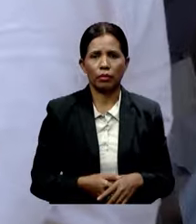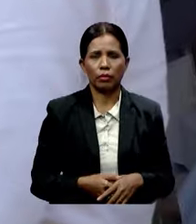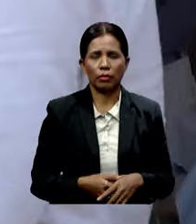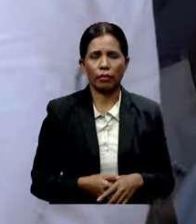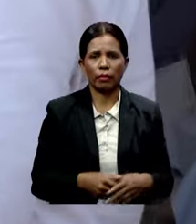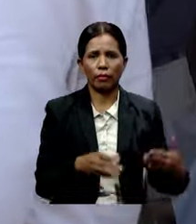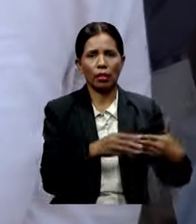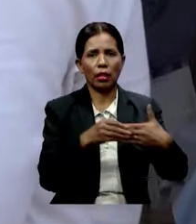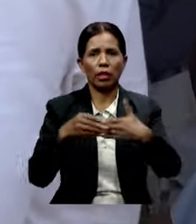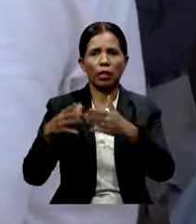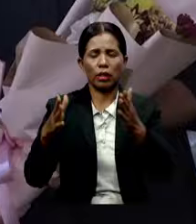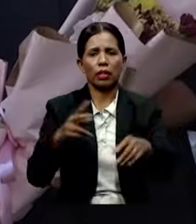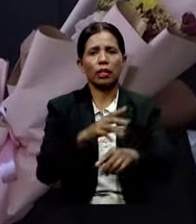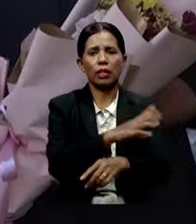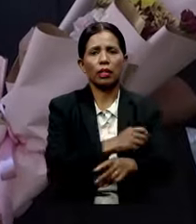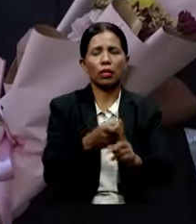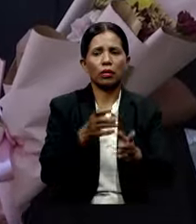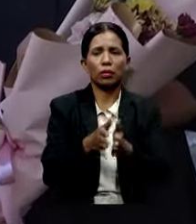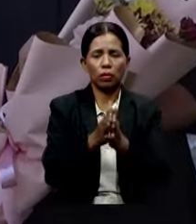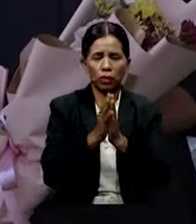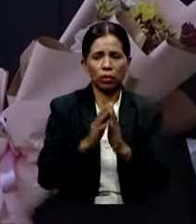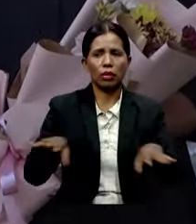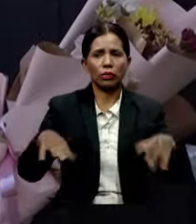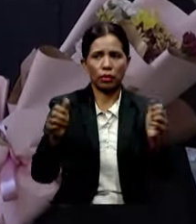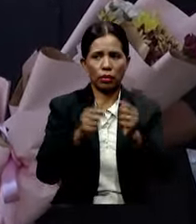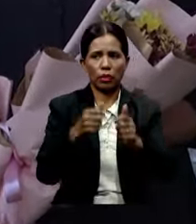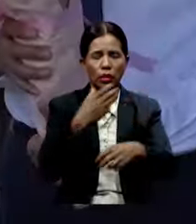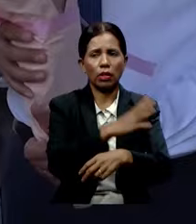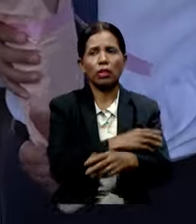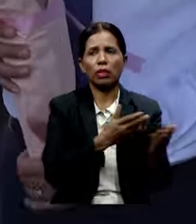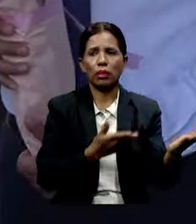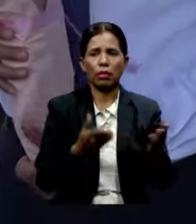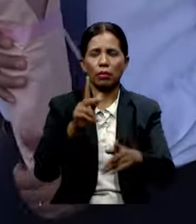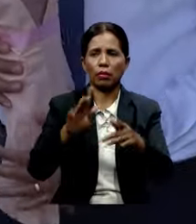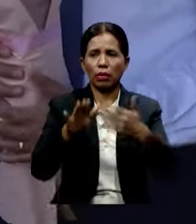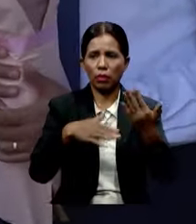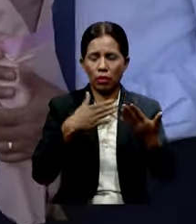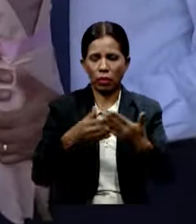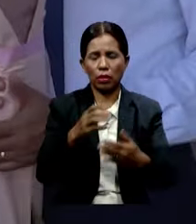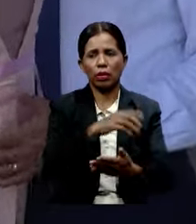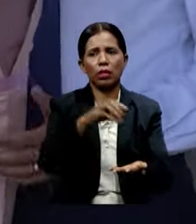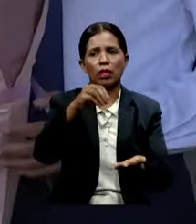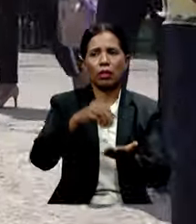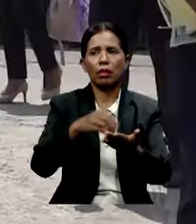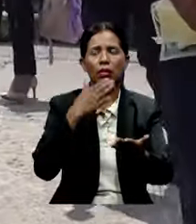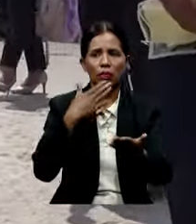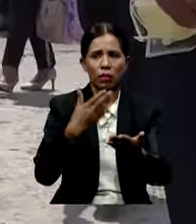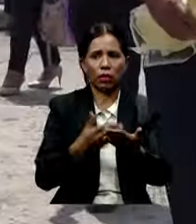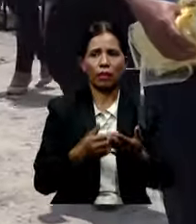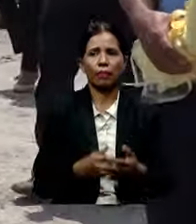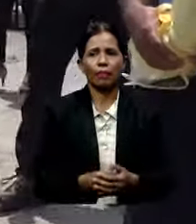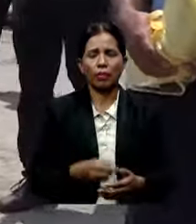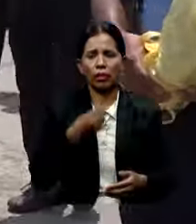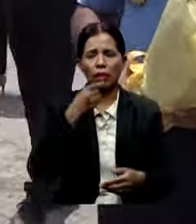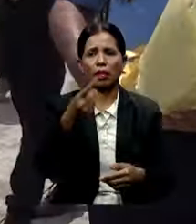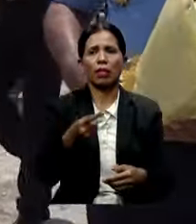Lider nasional Lerianan Timur husu kunai sira servisu makas ho di lori beng star ba povu li husi kria kondisaun nebe magnigno. Lera informa ke